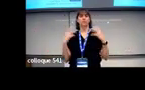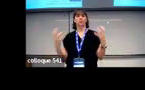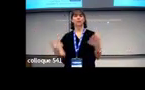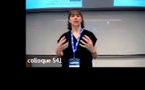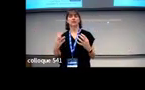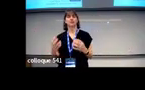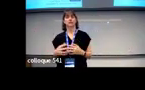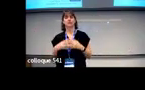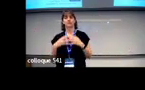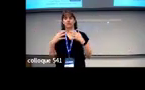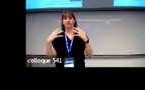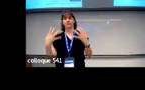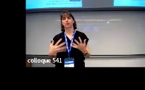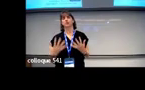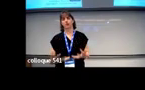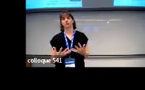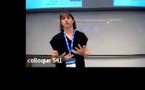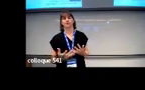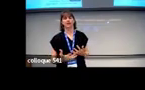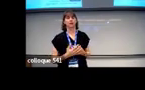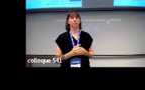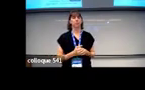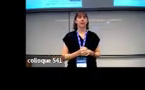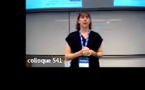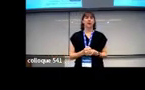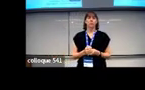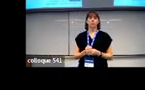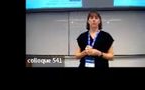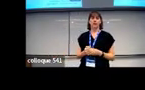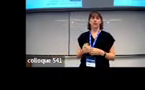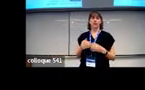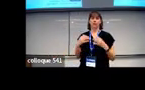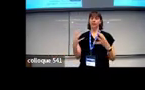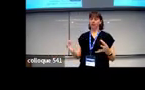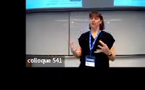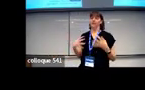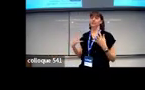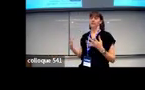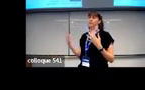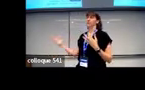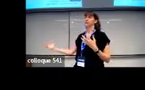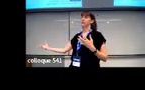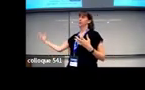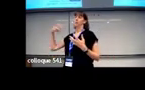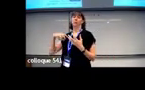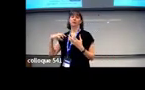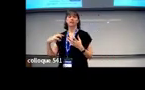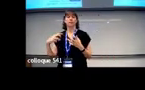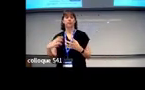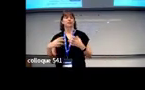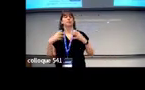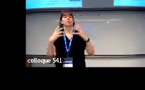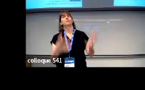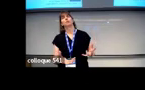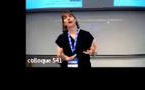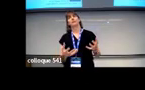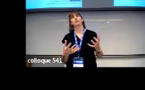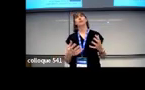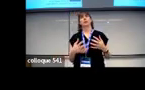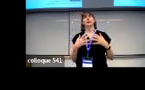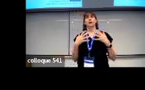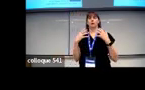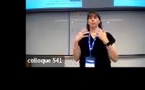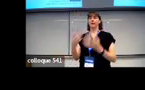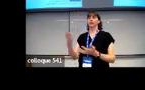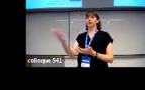choses qui sont différentes, beaucoup de créativité. C'était vraiment un échange à 5. Là. Puis, elles ont des connaissances, des expertises qu'elles ont apportées, comme par exemple